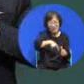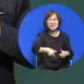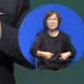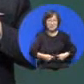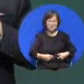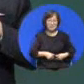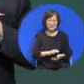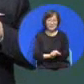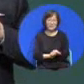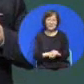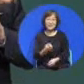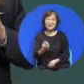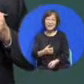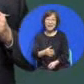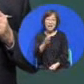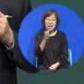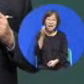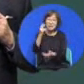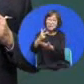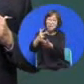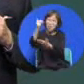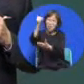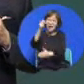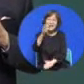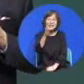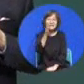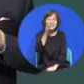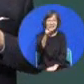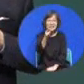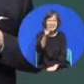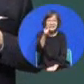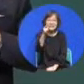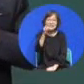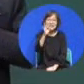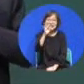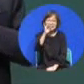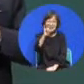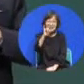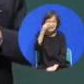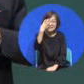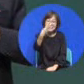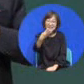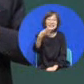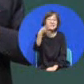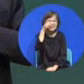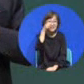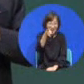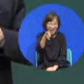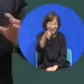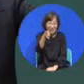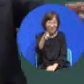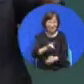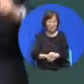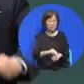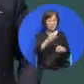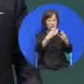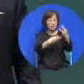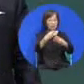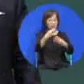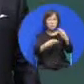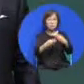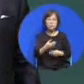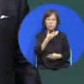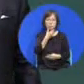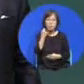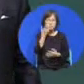여호와 이래. The Lord will provide. Jehovah Jireh. 그렇죠. This is what we must enjoy. 렘넌트들이 복음 잘 알지 못하고 밖에나 방황하면